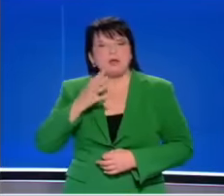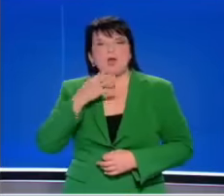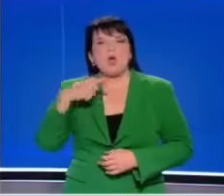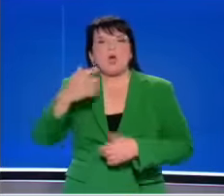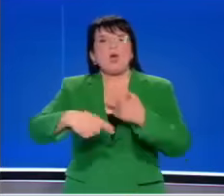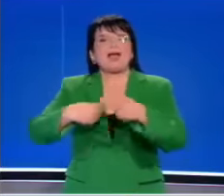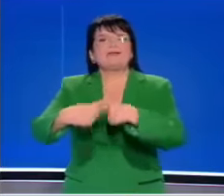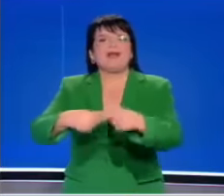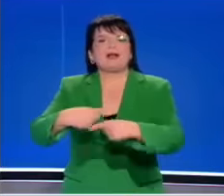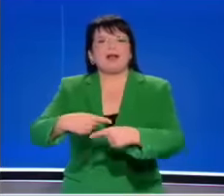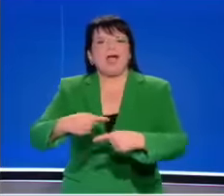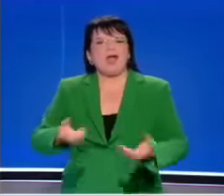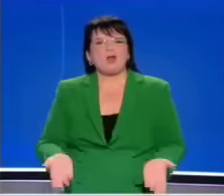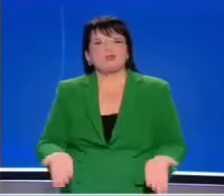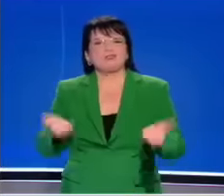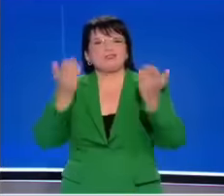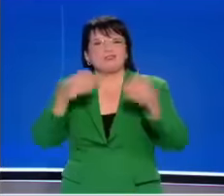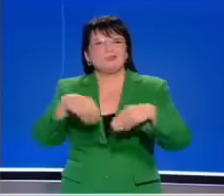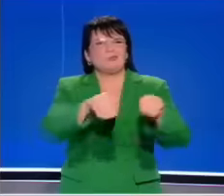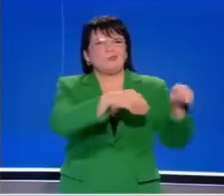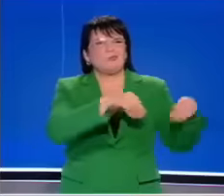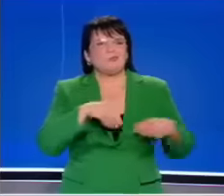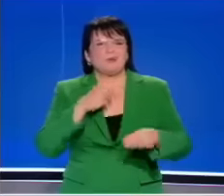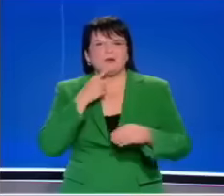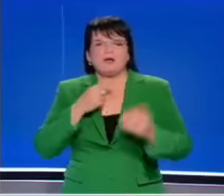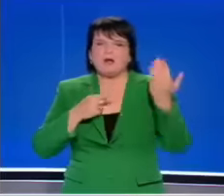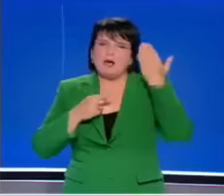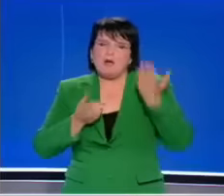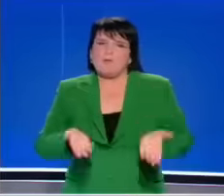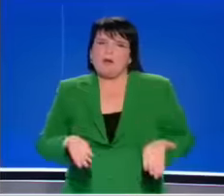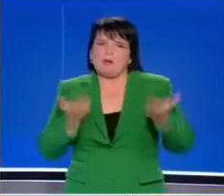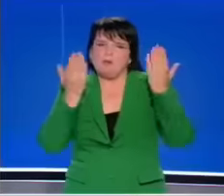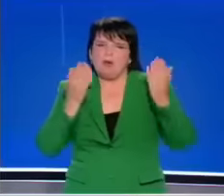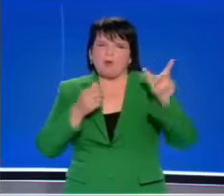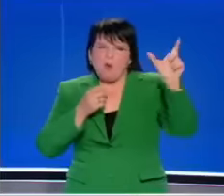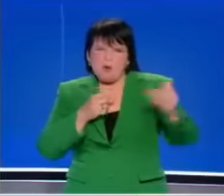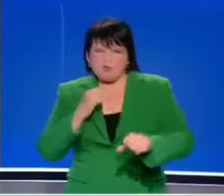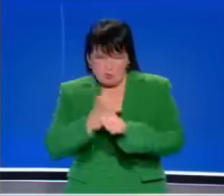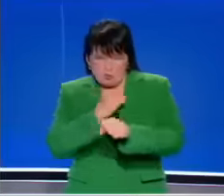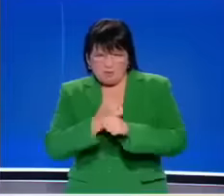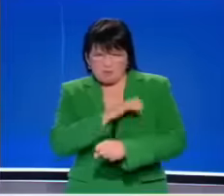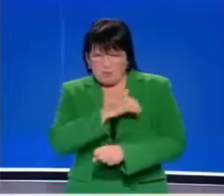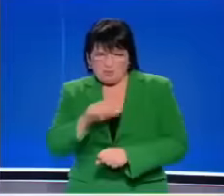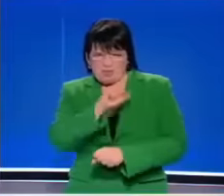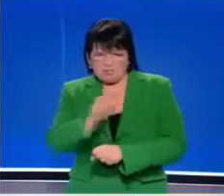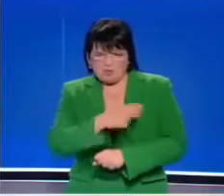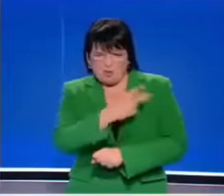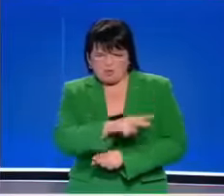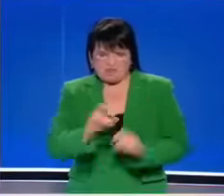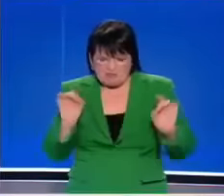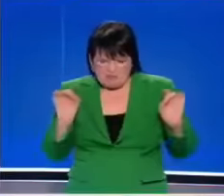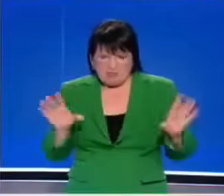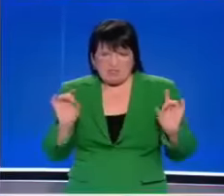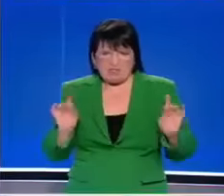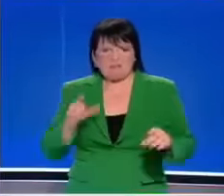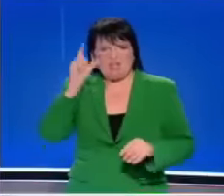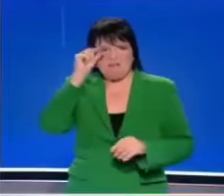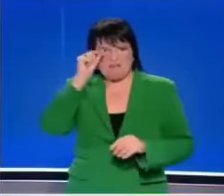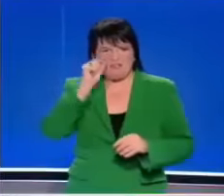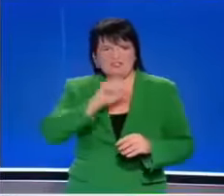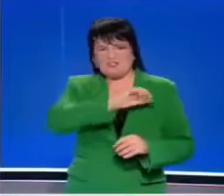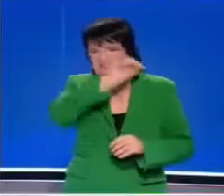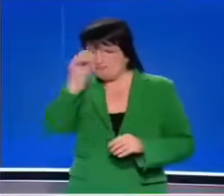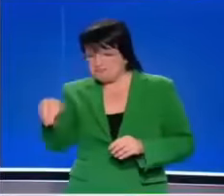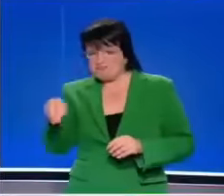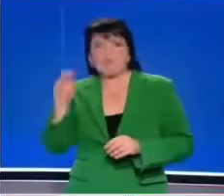κατανάλωση αυτά είναι λόγια ενός υπουργού οικονομικών που δεν έχει δουλέψει ποτέ στη ζωή του που έχει πάει από φοιτητής